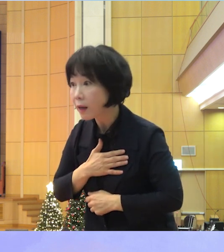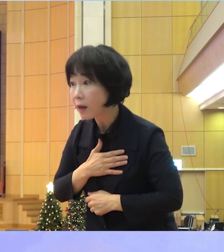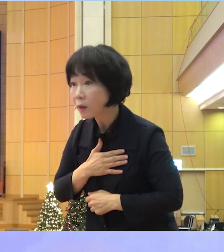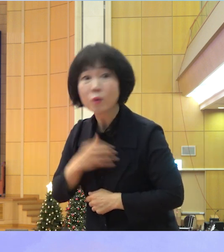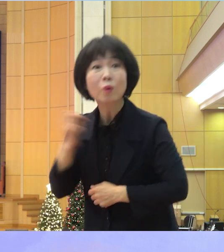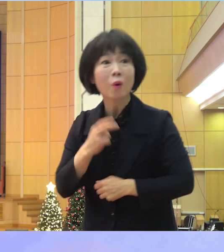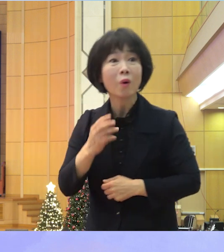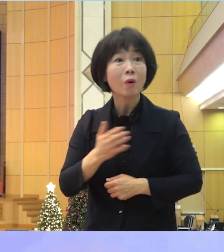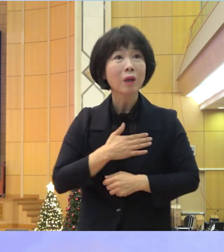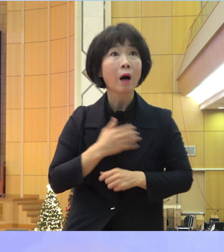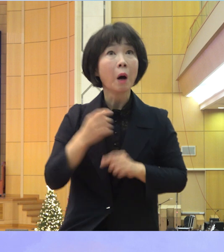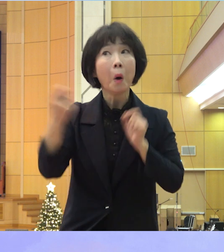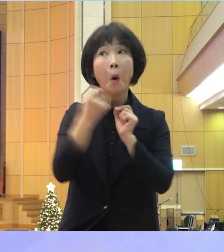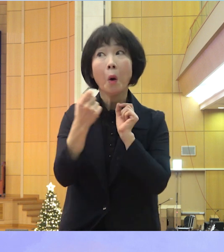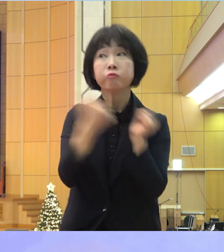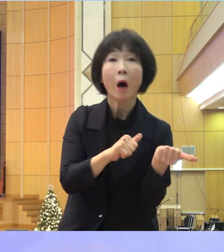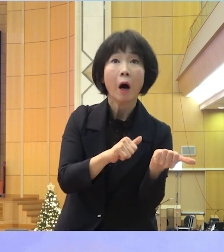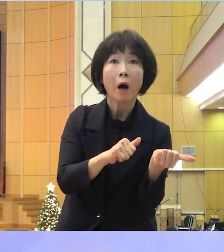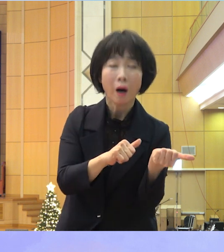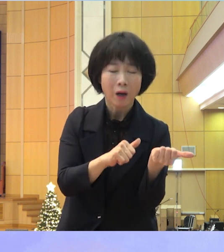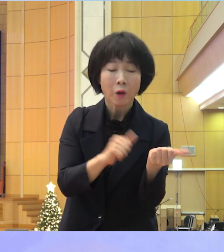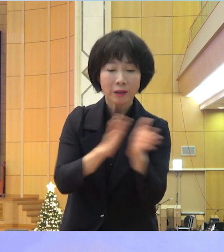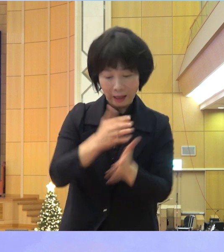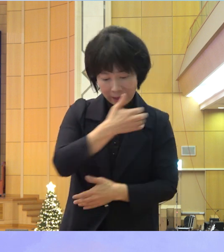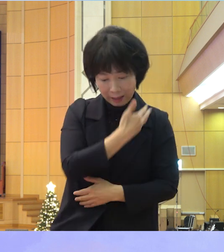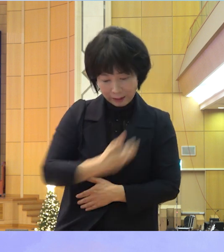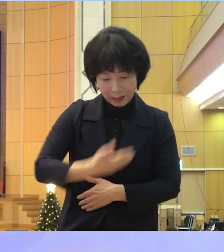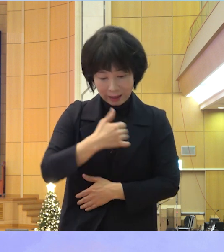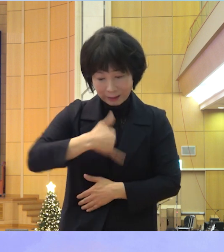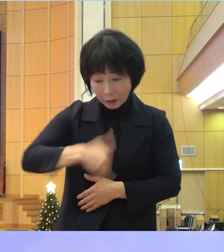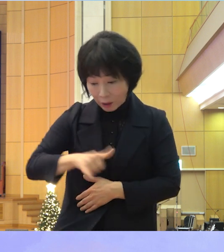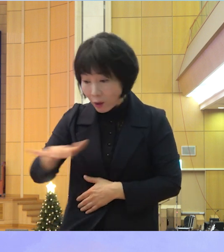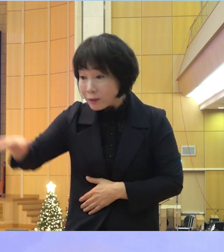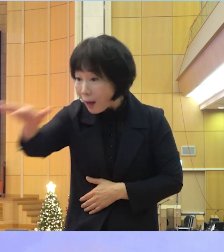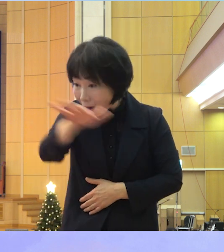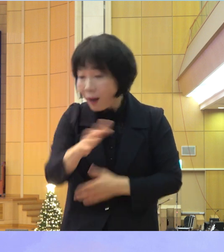자녀들 예수 잘 믿게 기도해 주십시오.